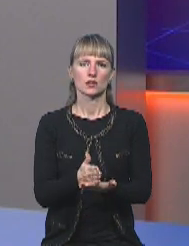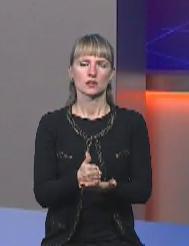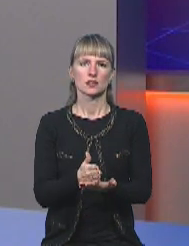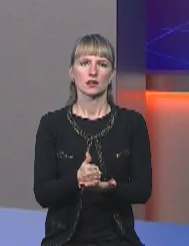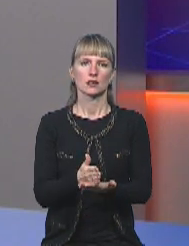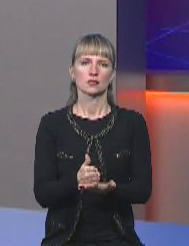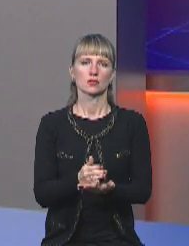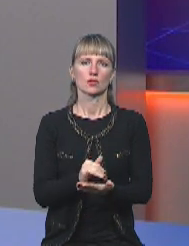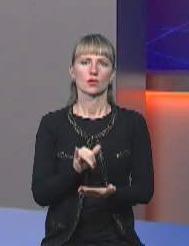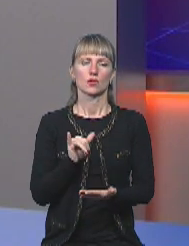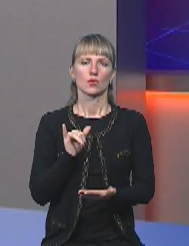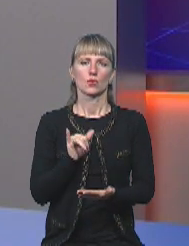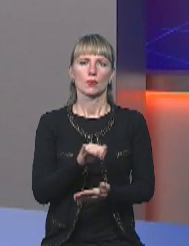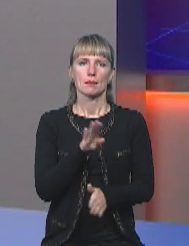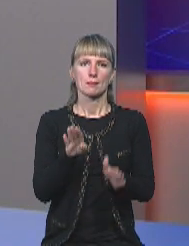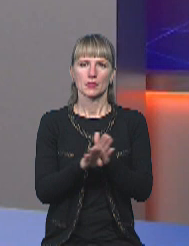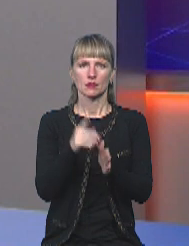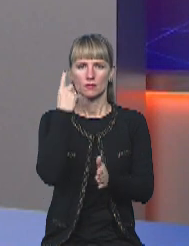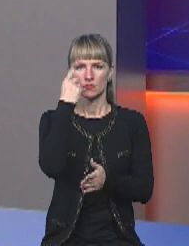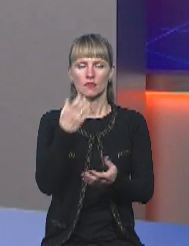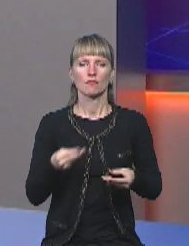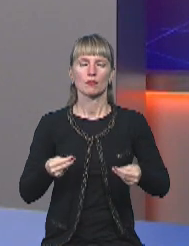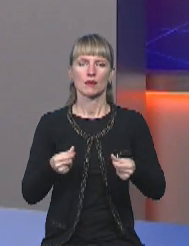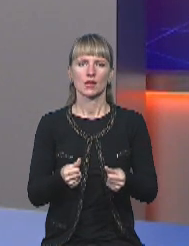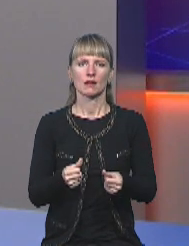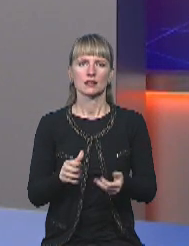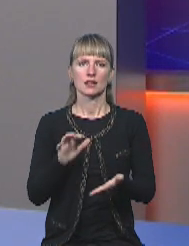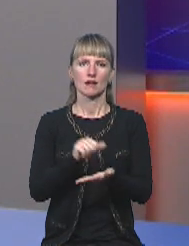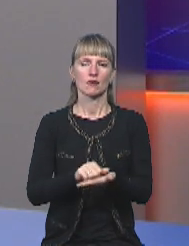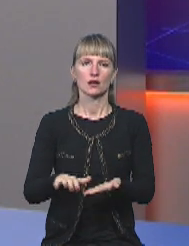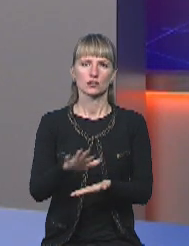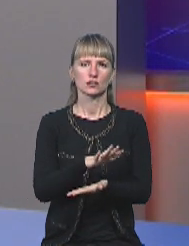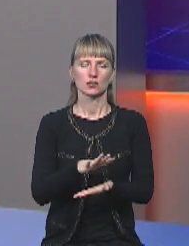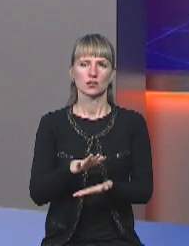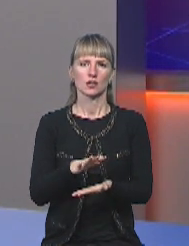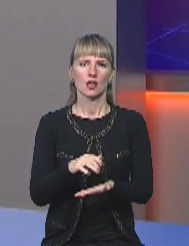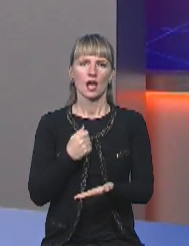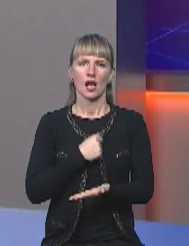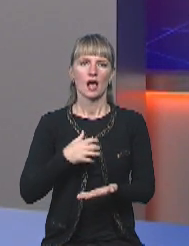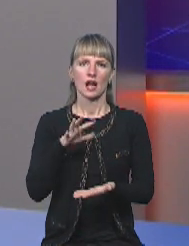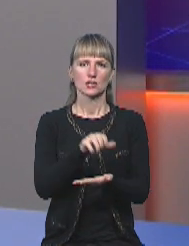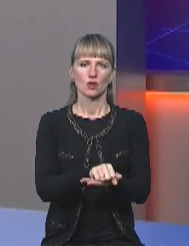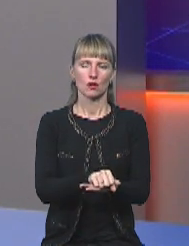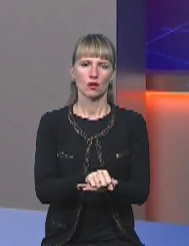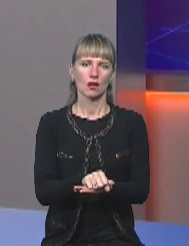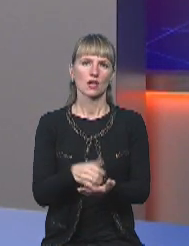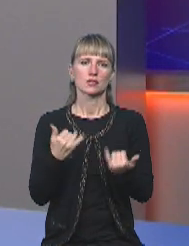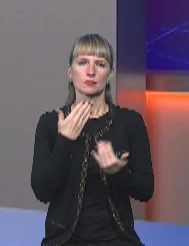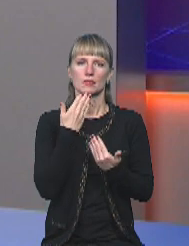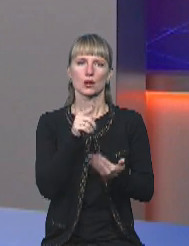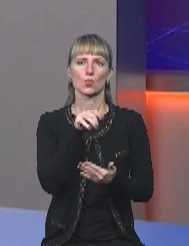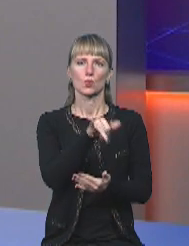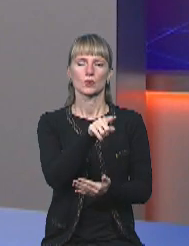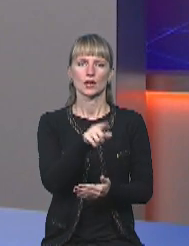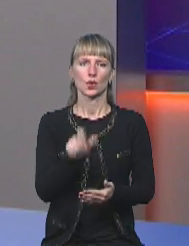під інформаційним впливом окупанта, агресора. Безумовно, навіть якщо зараз щось спитати в тих